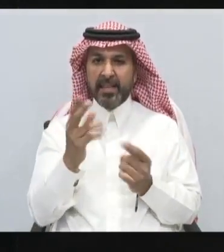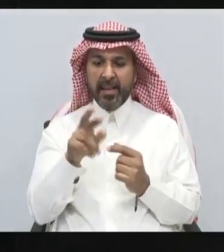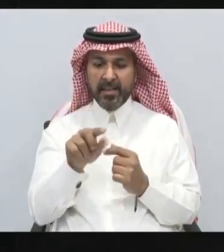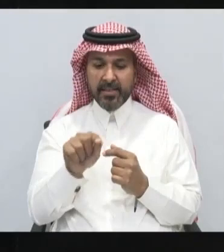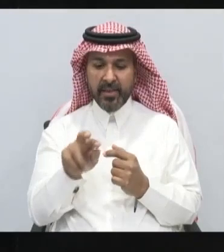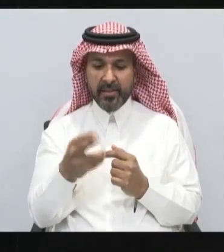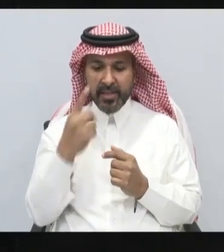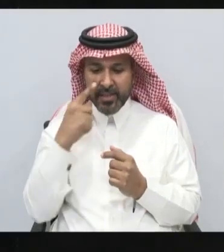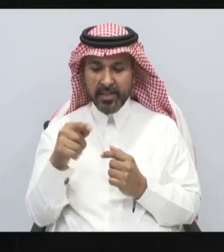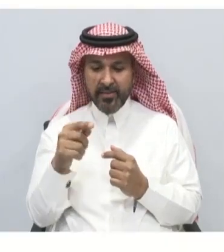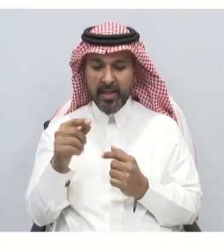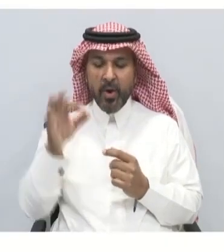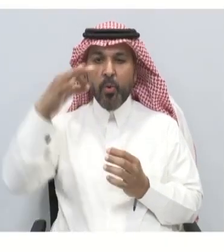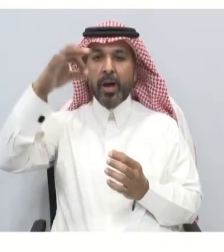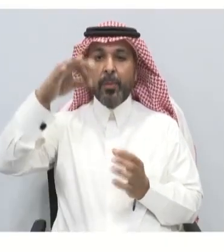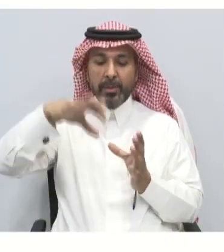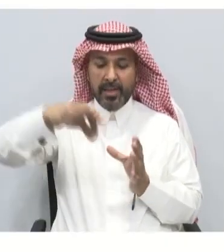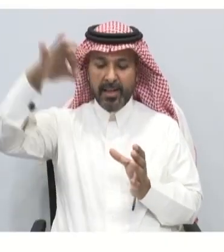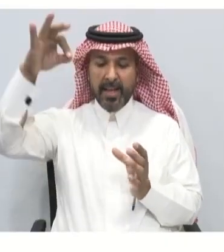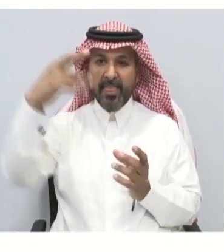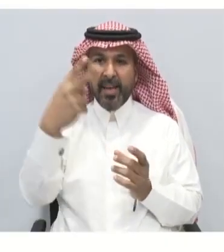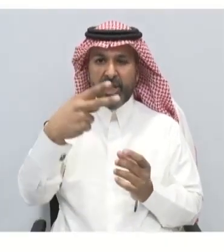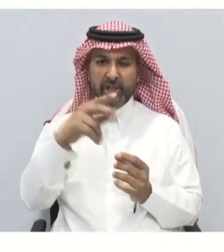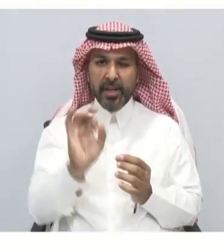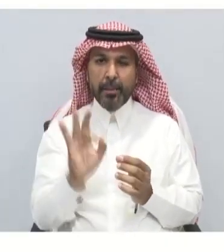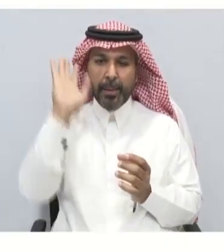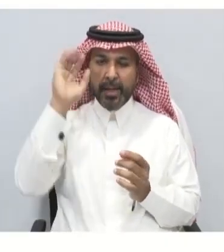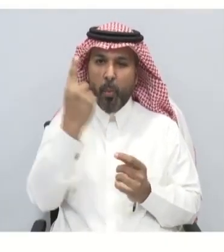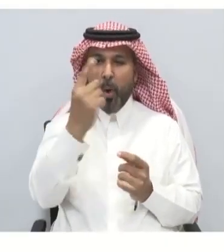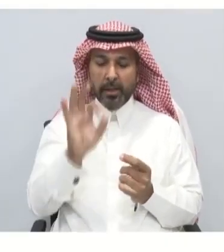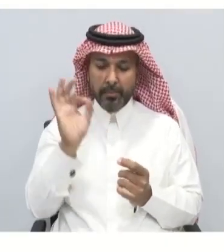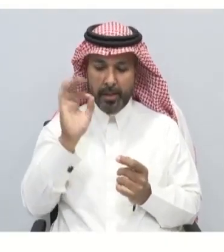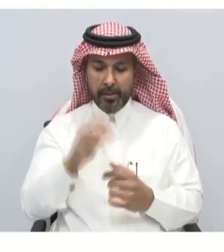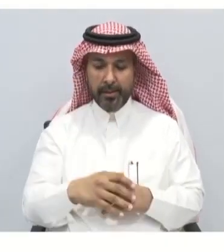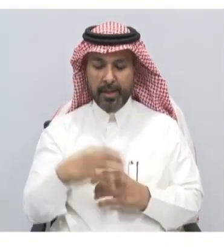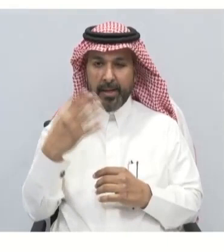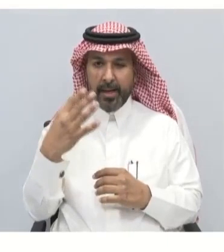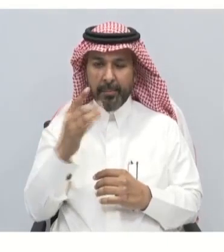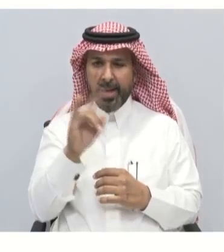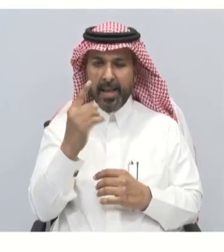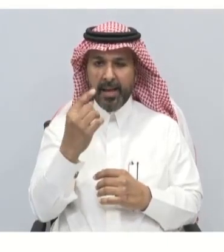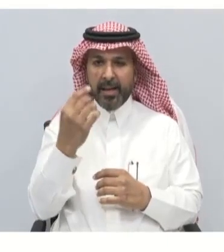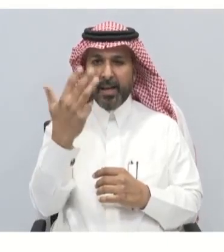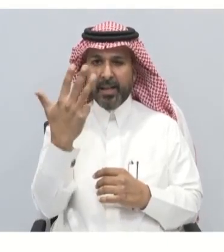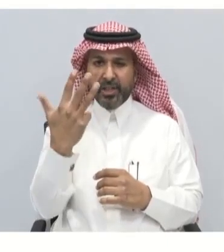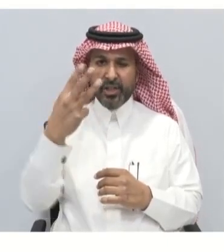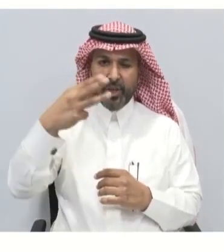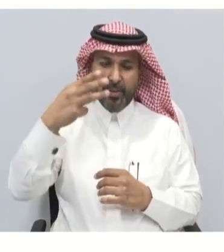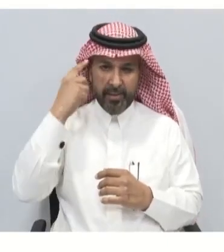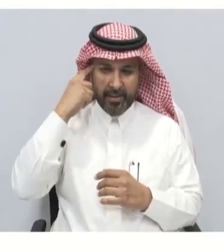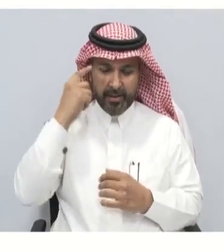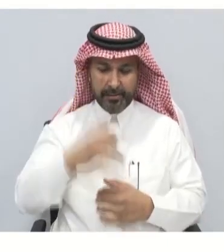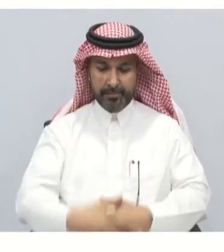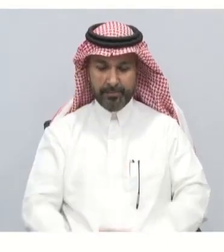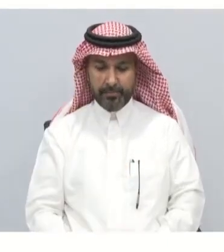هي قيمه من احسنتم قيمه الورقه المستقله قيمه ورقه مستقله واحد 20 هلله